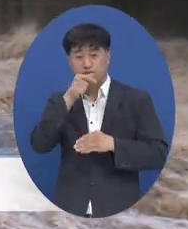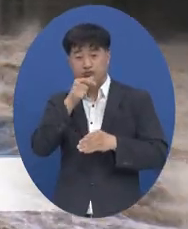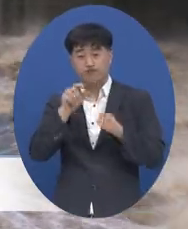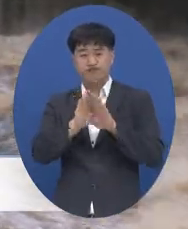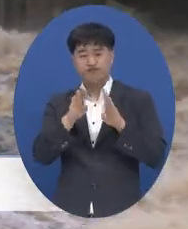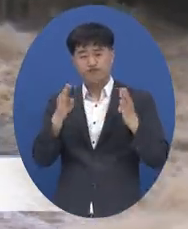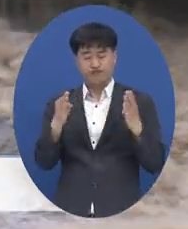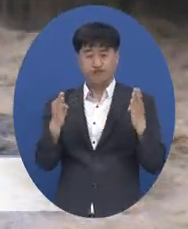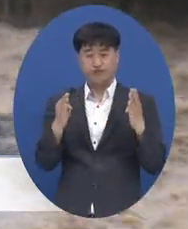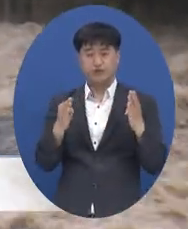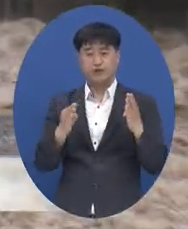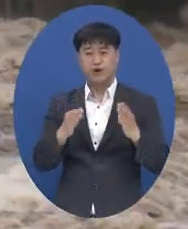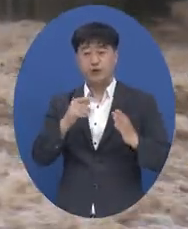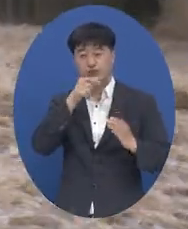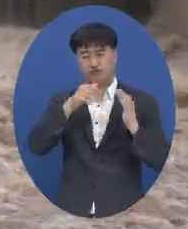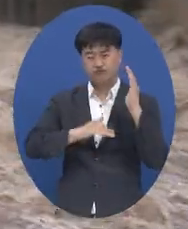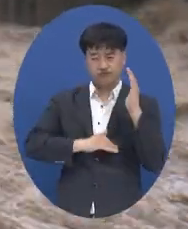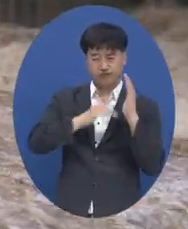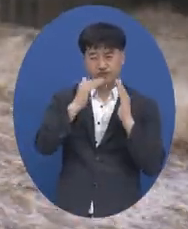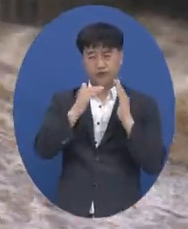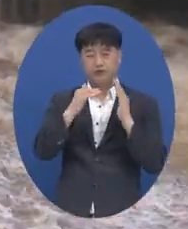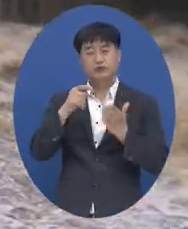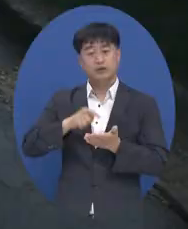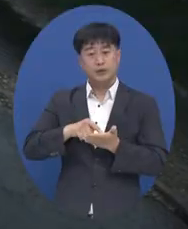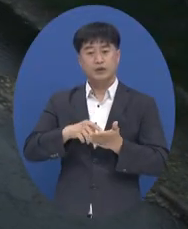하면서 수위가 급격히 높아졌습니다